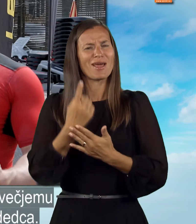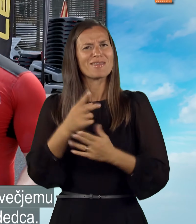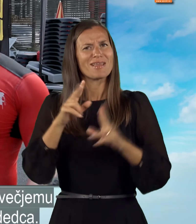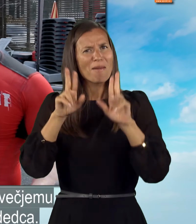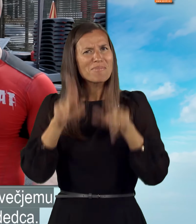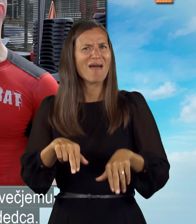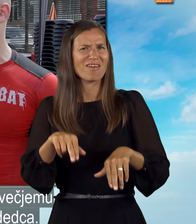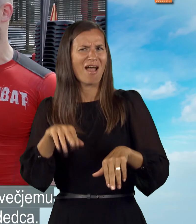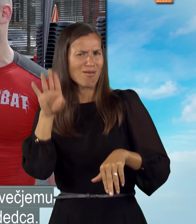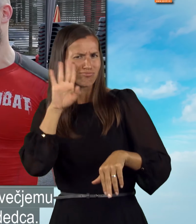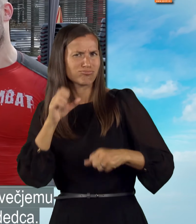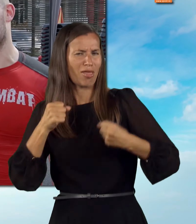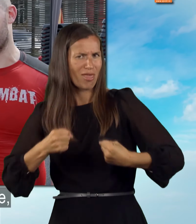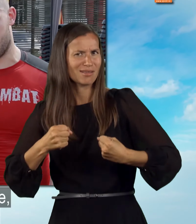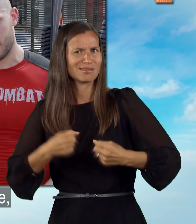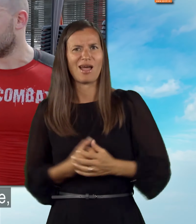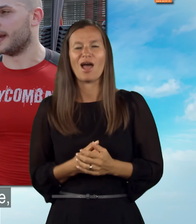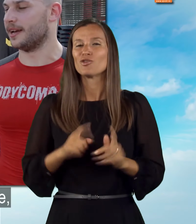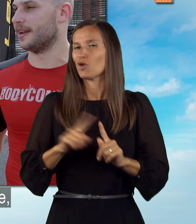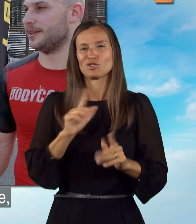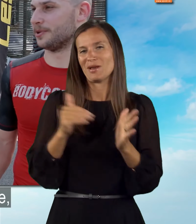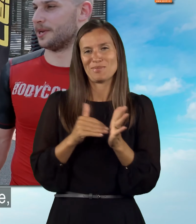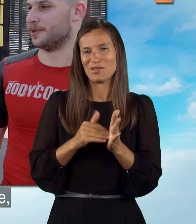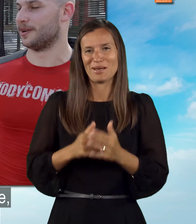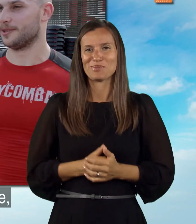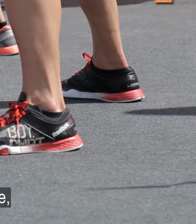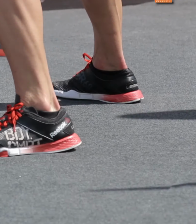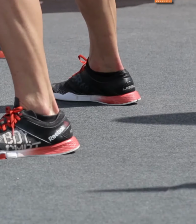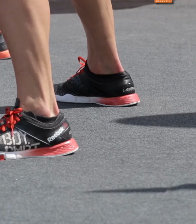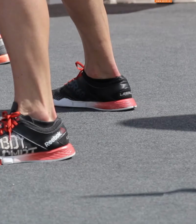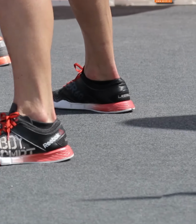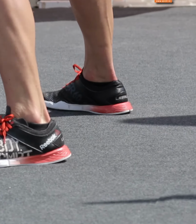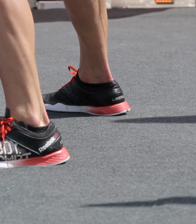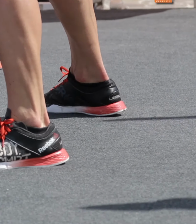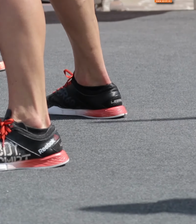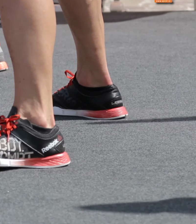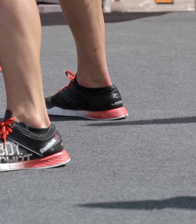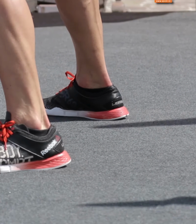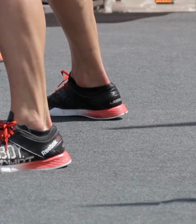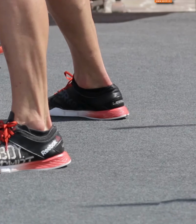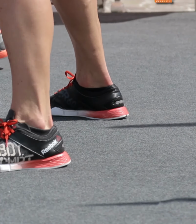kvečem naredila pravega deca, drugače pa ne, ni potrebno.